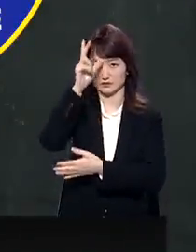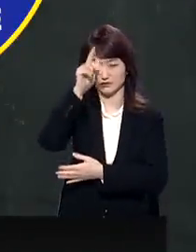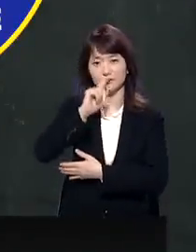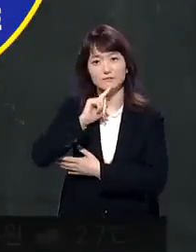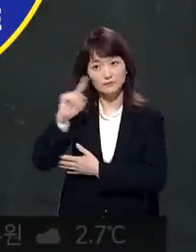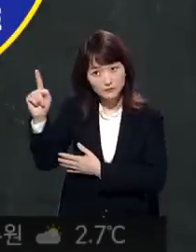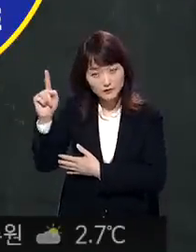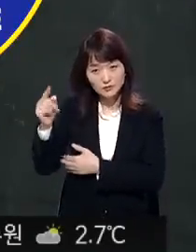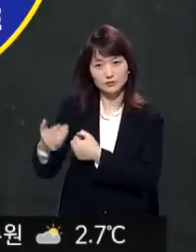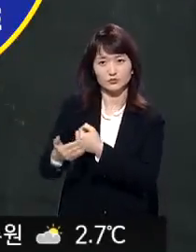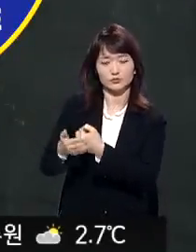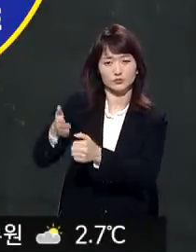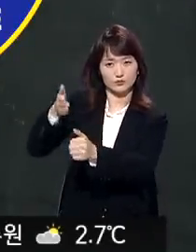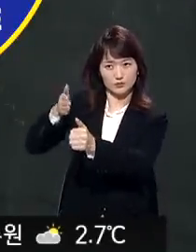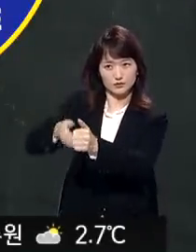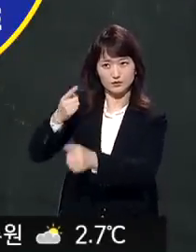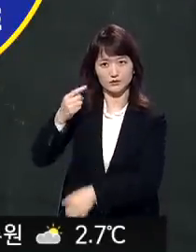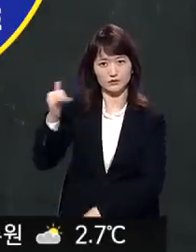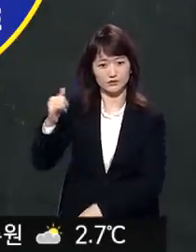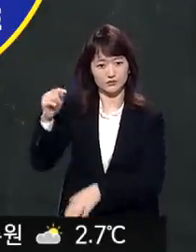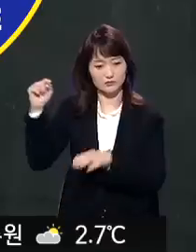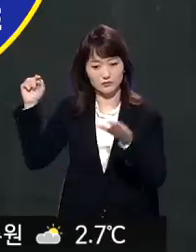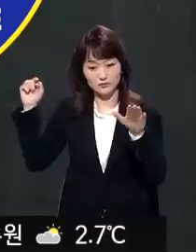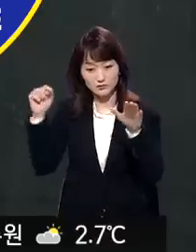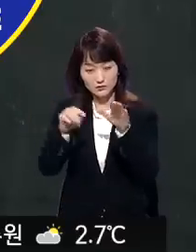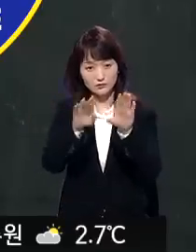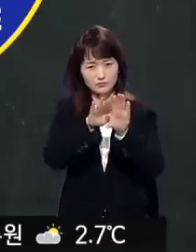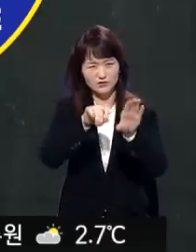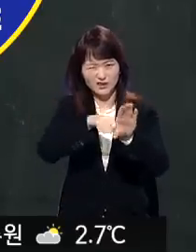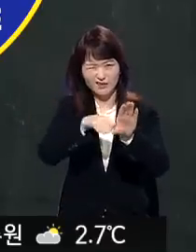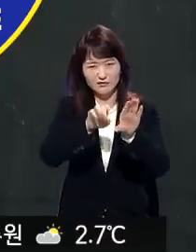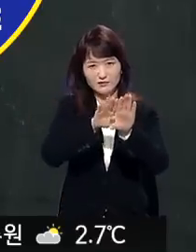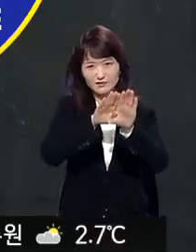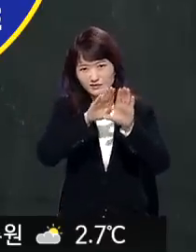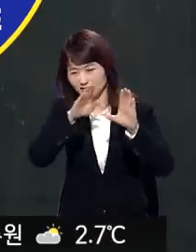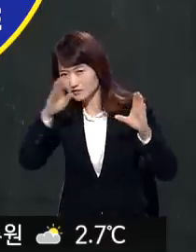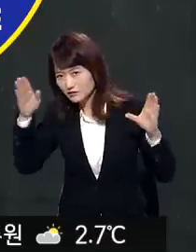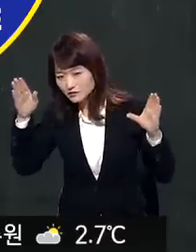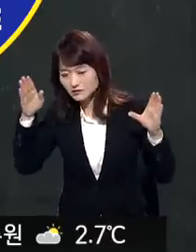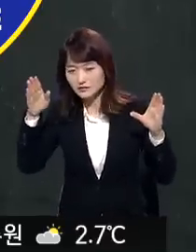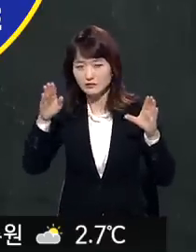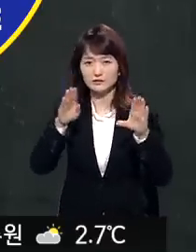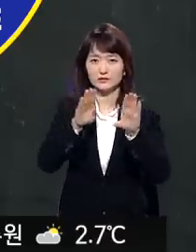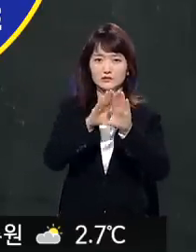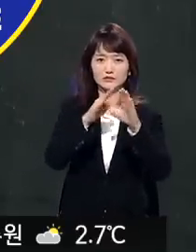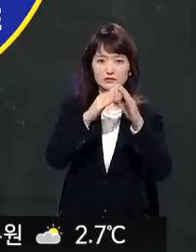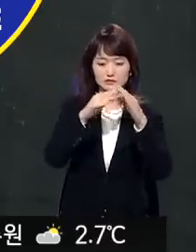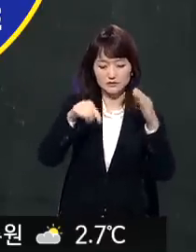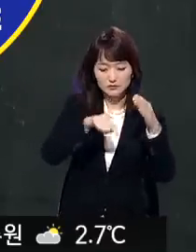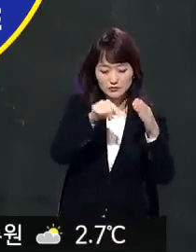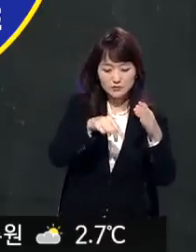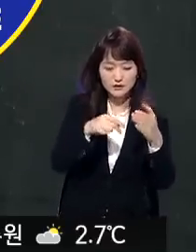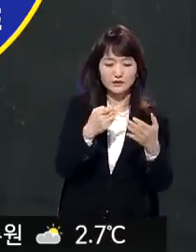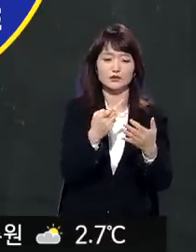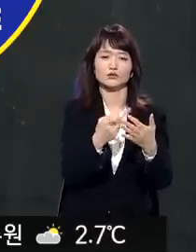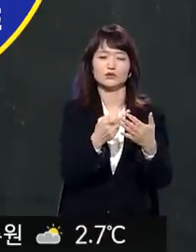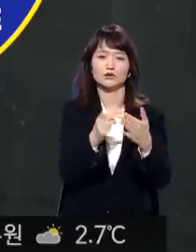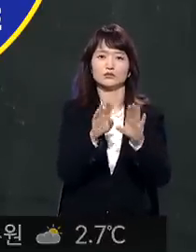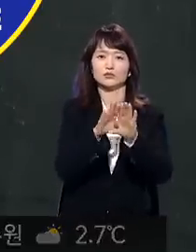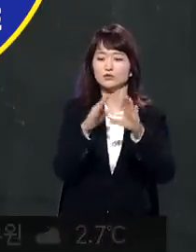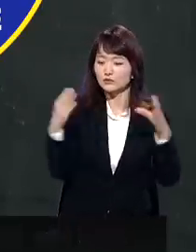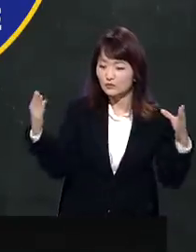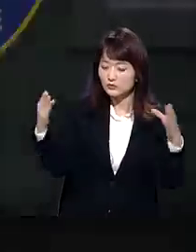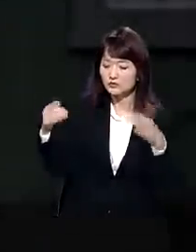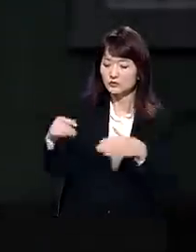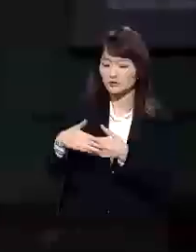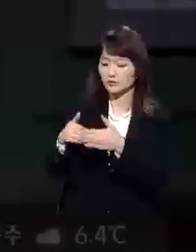또 공조 요청을 받고 119 대원도 와서 강제로 문을 열려고 했습니다. 그러자 집안에 있던 작은아들이 문을 열어줬고요. 안방에서 이